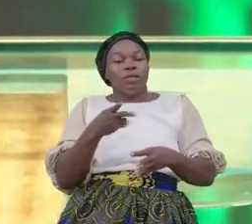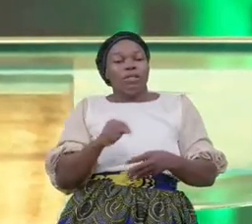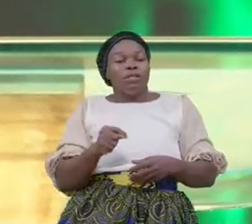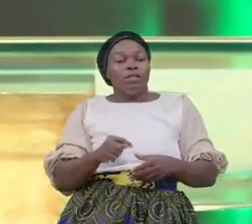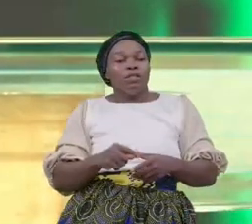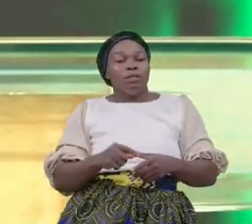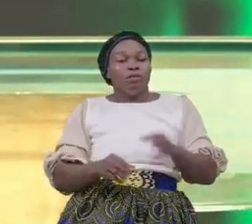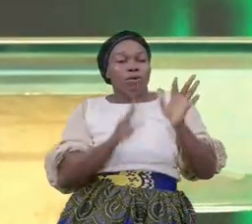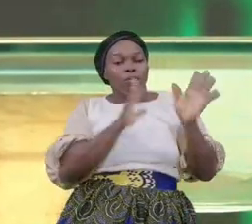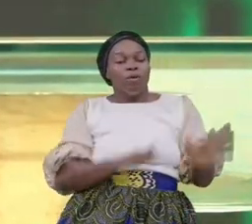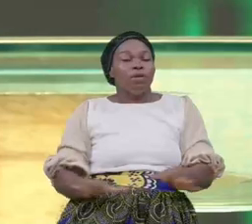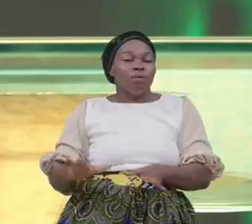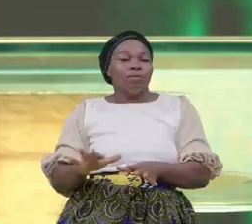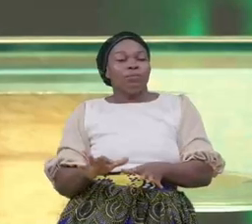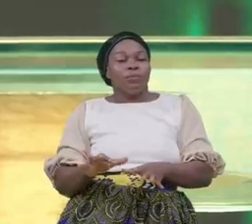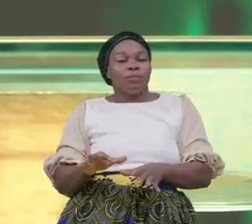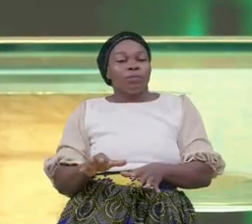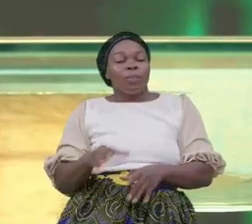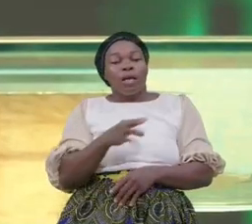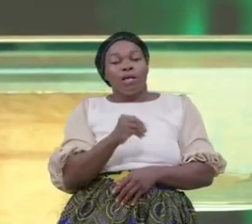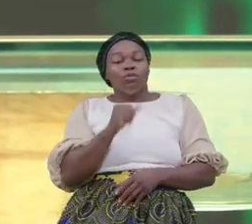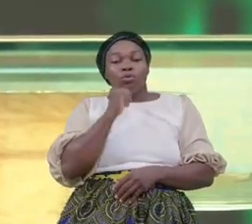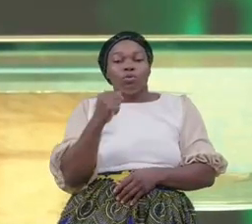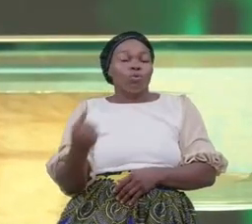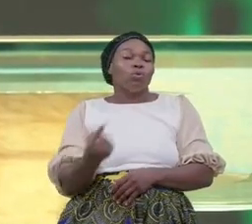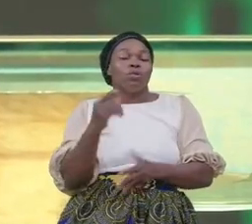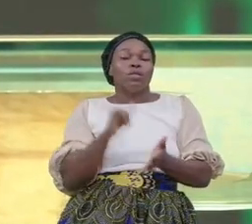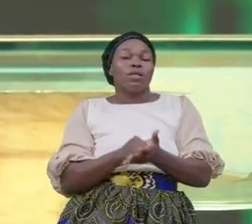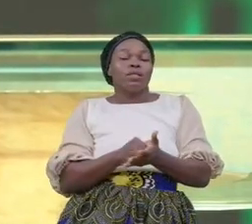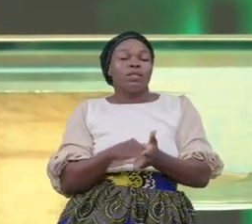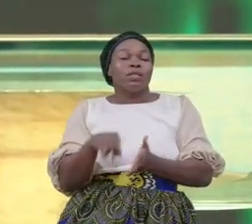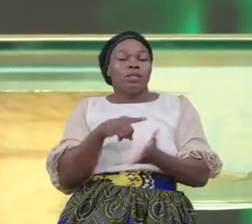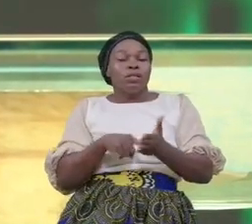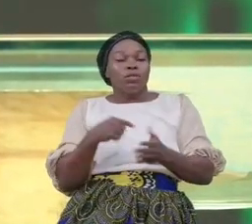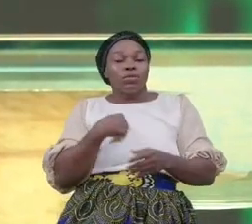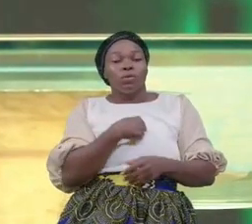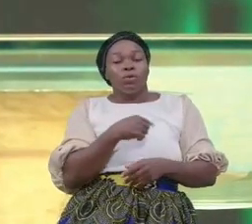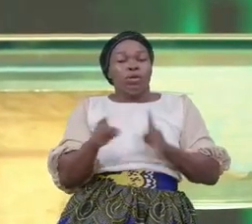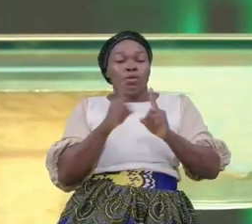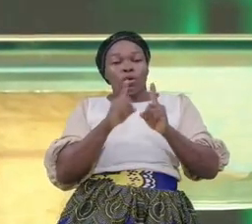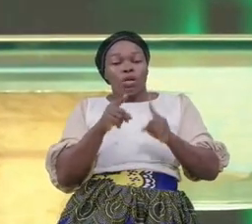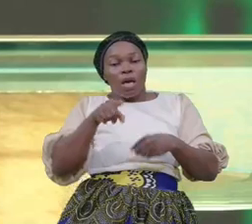fleuve, au fleuve d'Euphrate. Non seulement ça. Ceci dont nous parlons ici